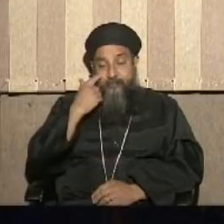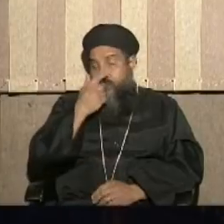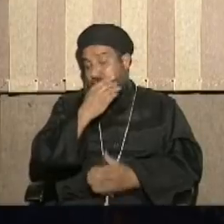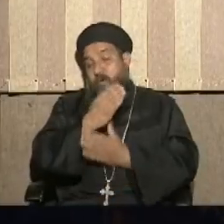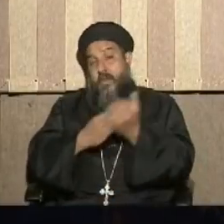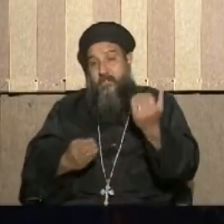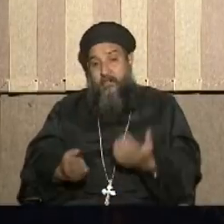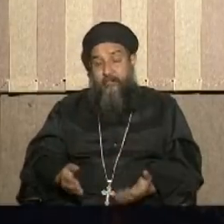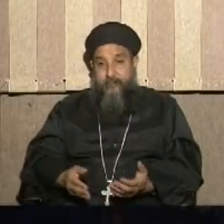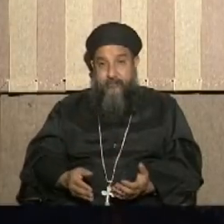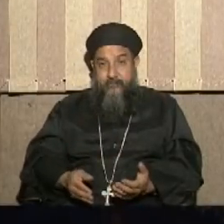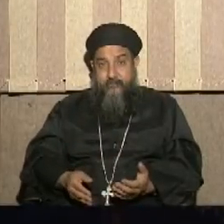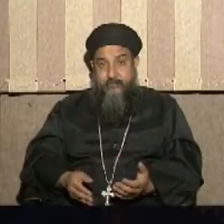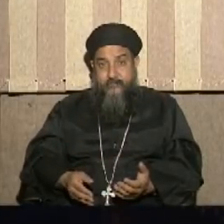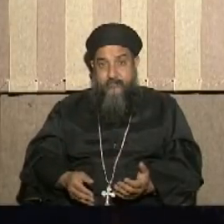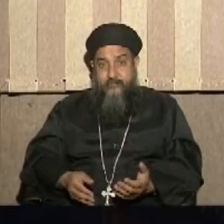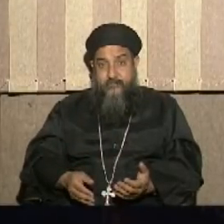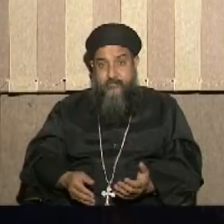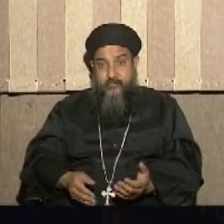شوفوا يا أولاد،